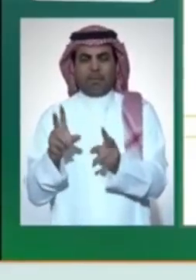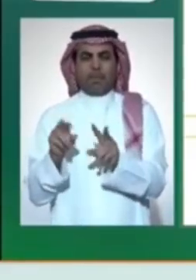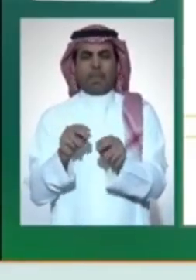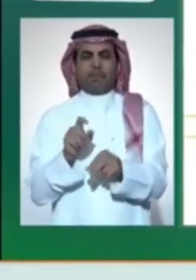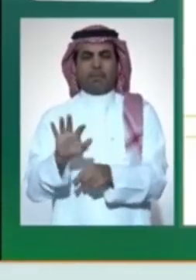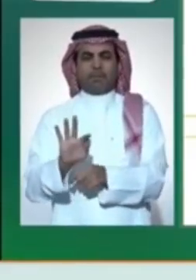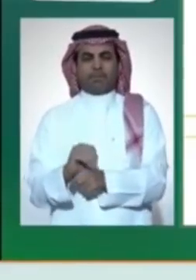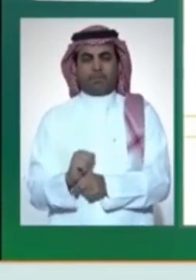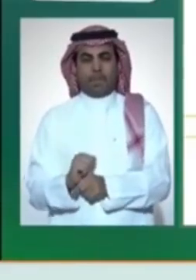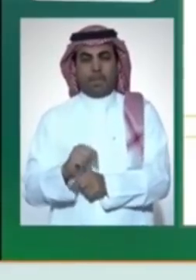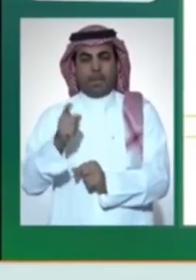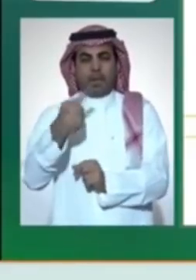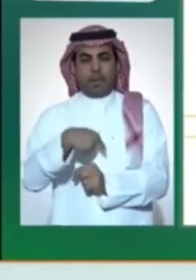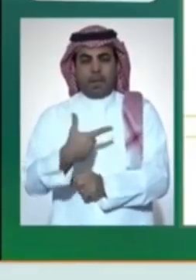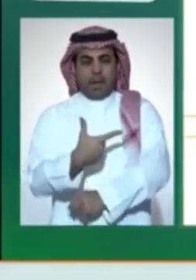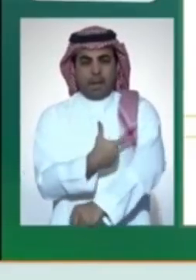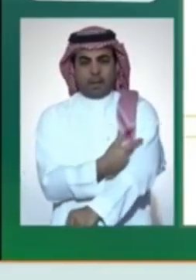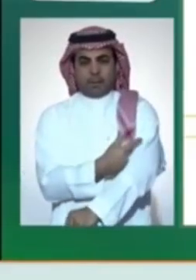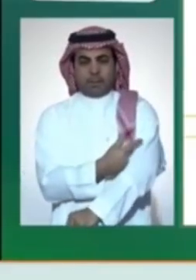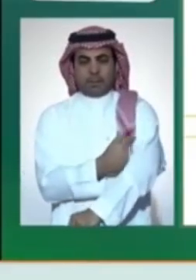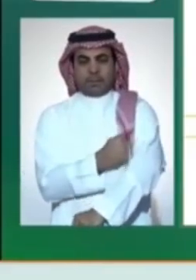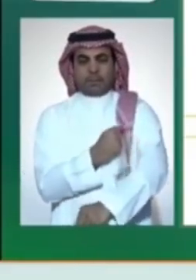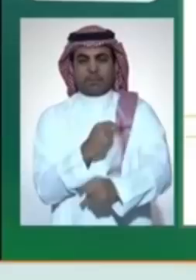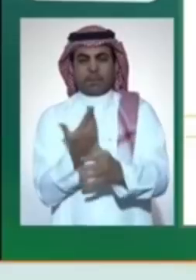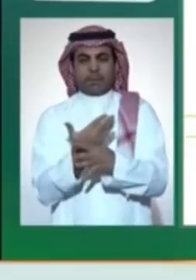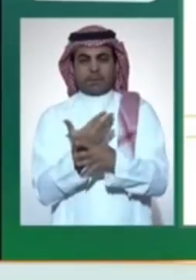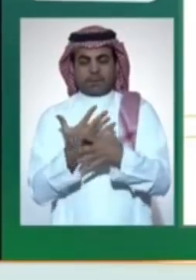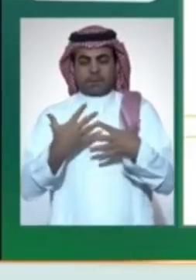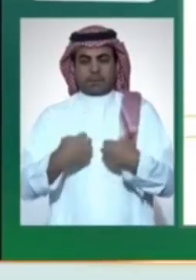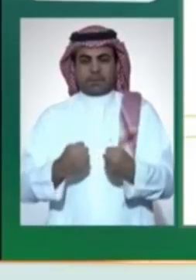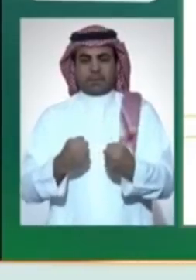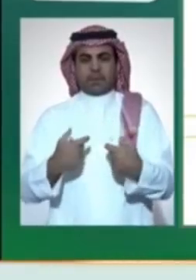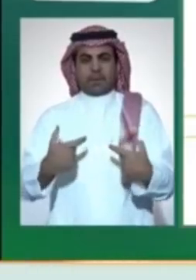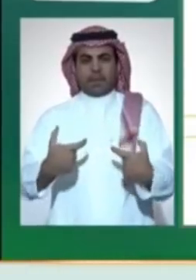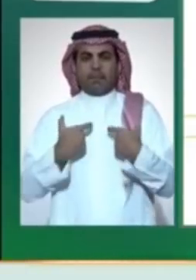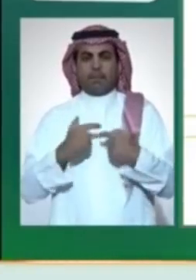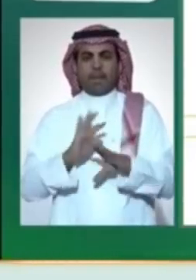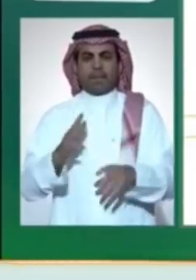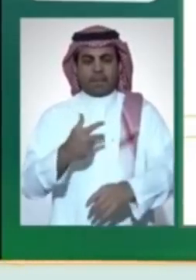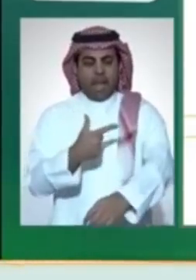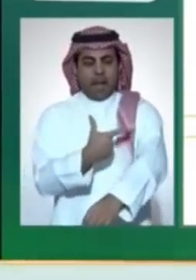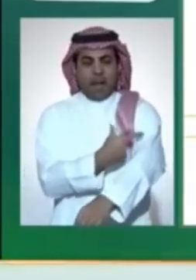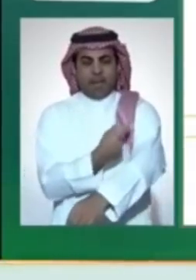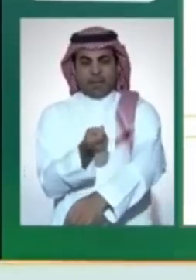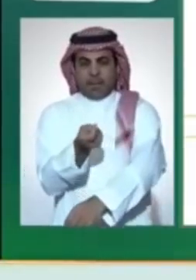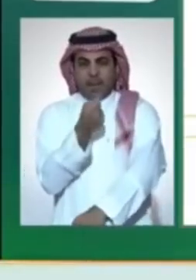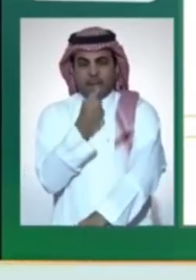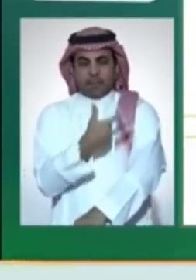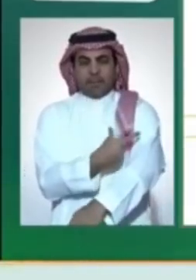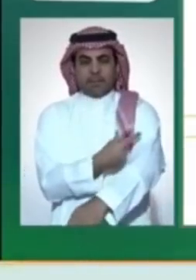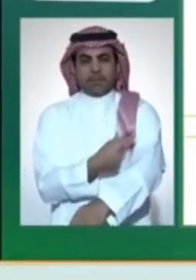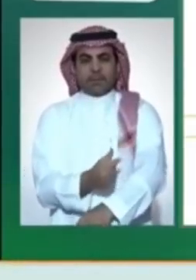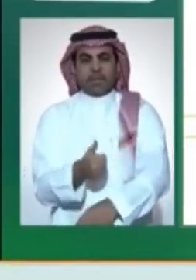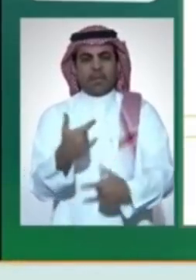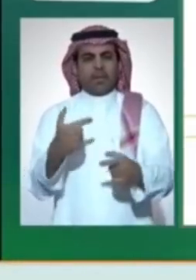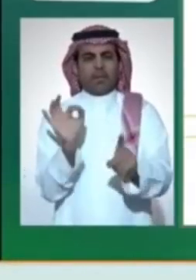يعتبر كاسر لحلقة الانتشار، وإنما يعتبر يحسن للمخرجات والخدمة الطبية التي تقدم للحالات